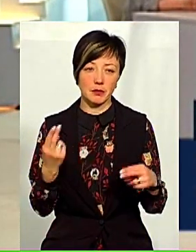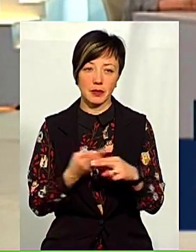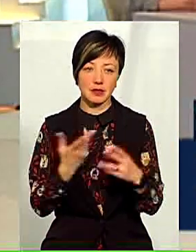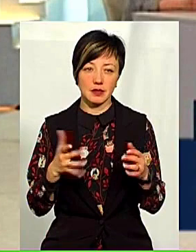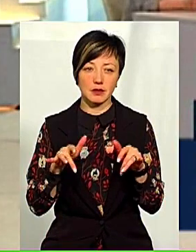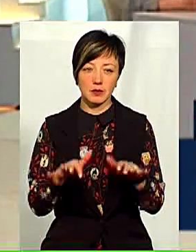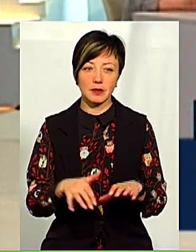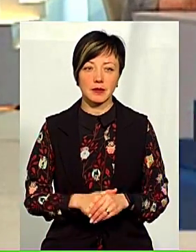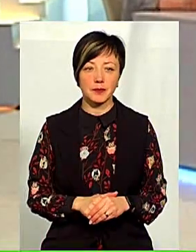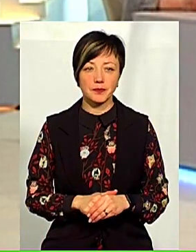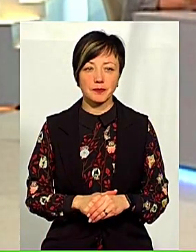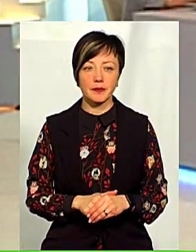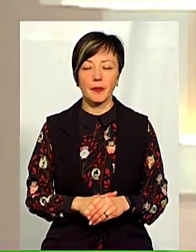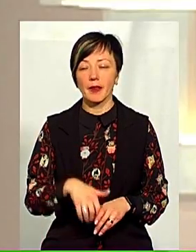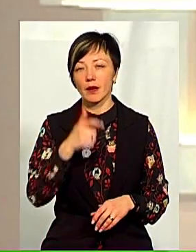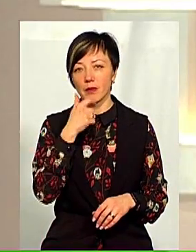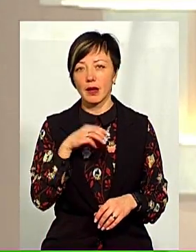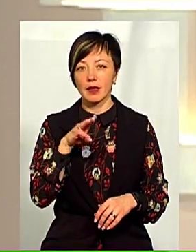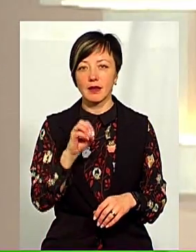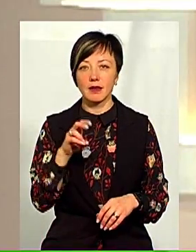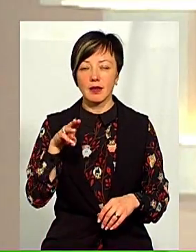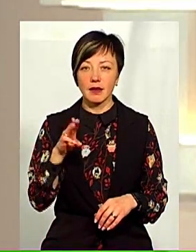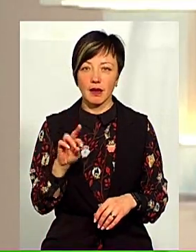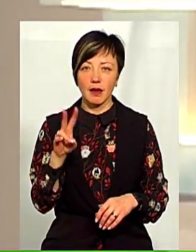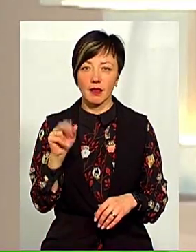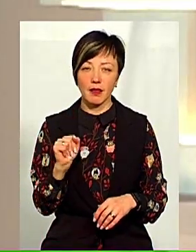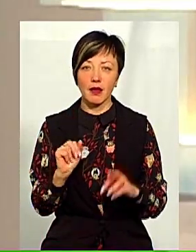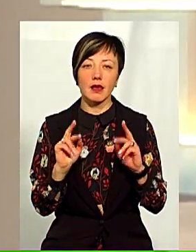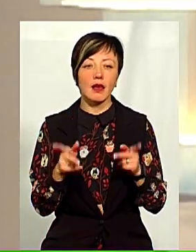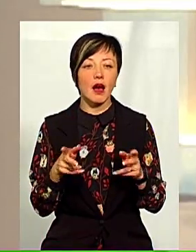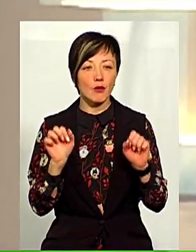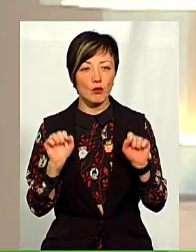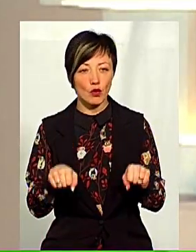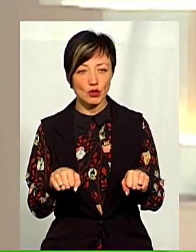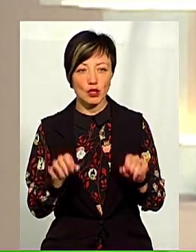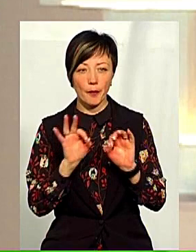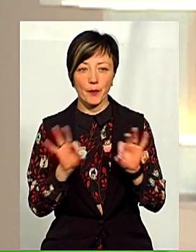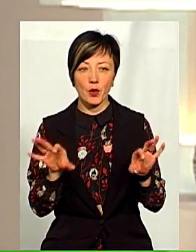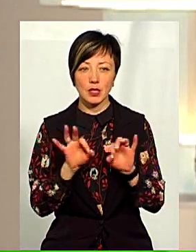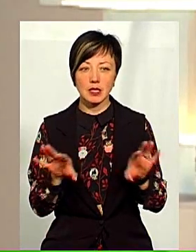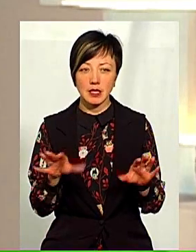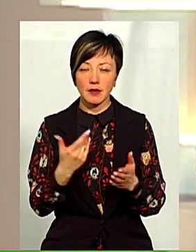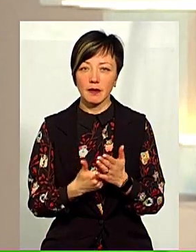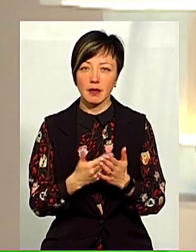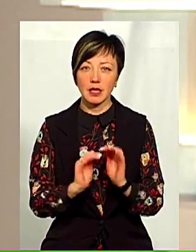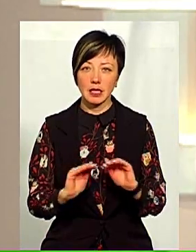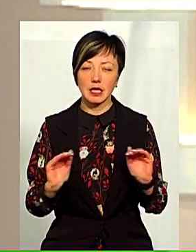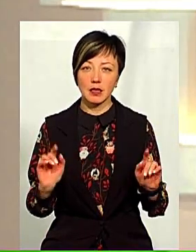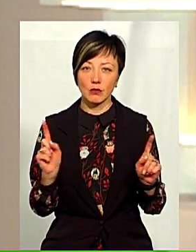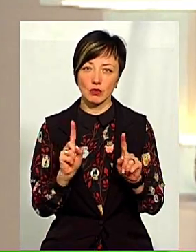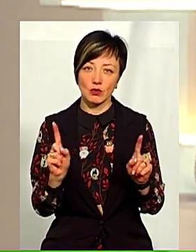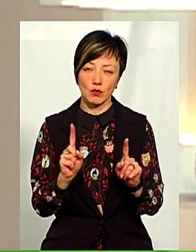компаній, наскоків. Пані Тетяно, як можна пояснити, розповісти дітям, для того, щоб